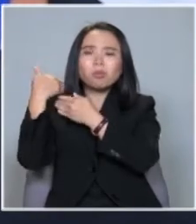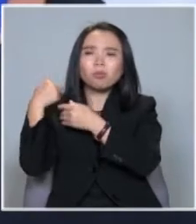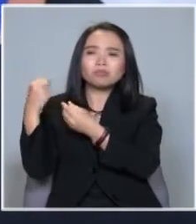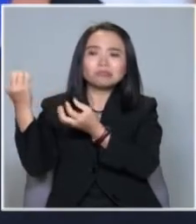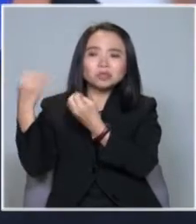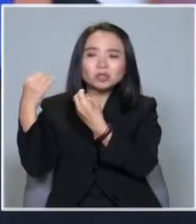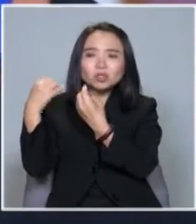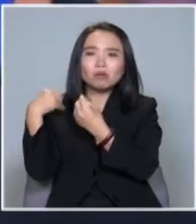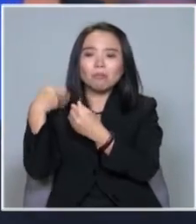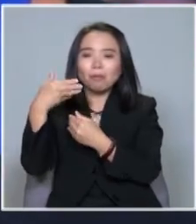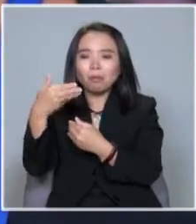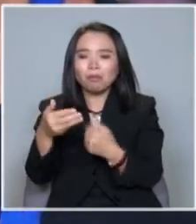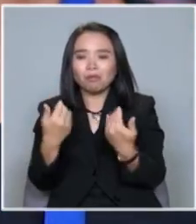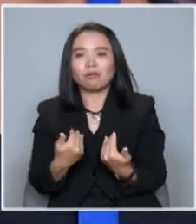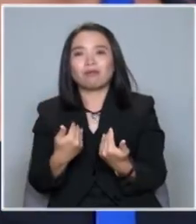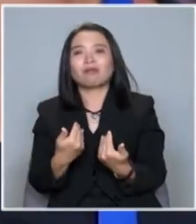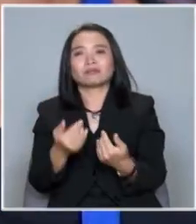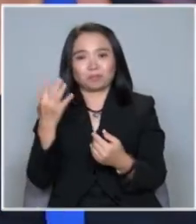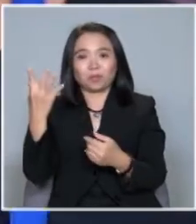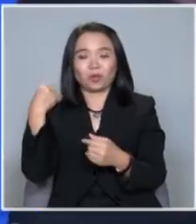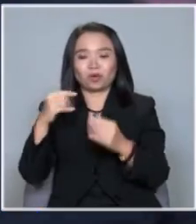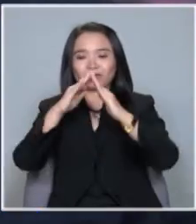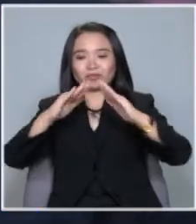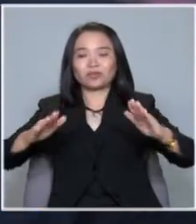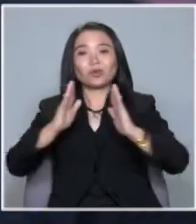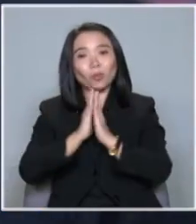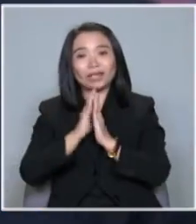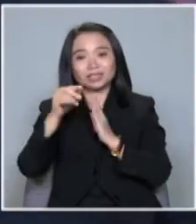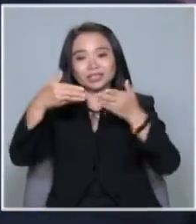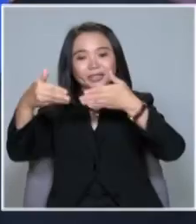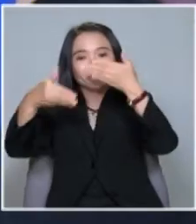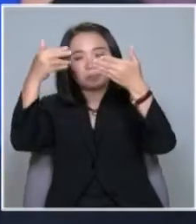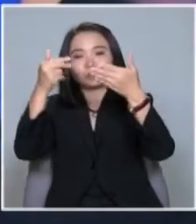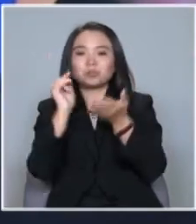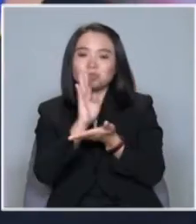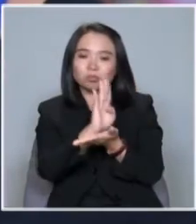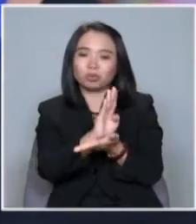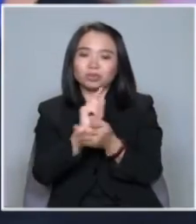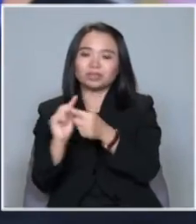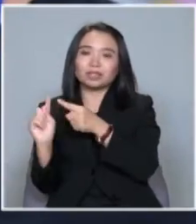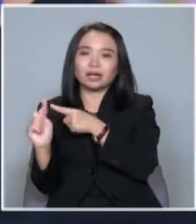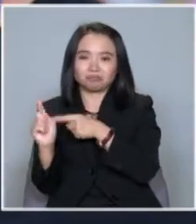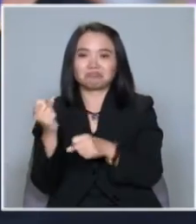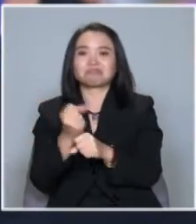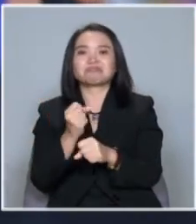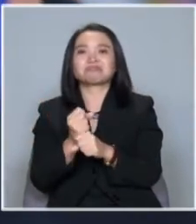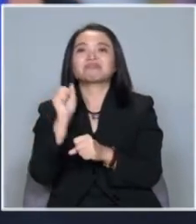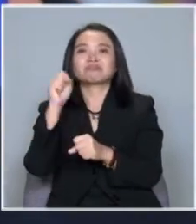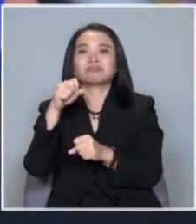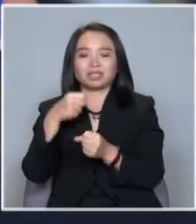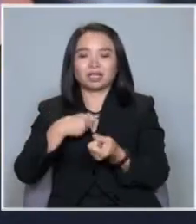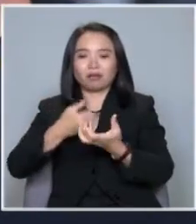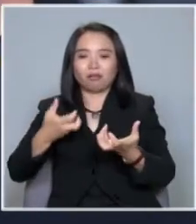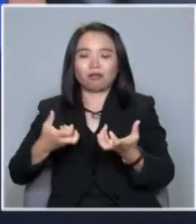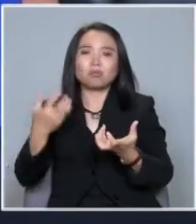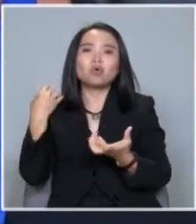ๆอ่ะเพราะสมัยก่อนอ่ะเวลามีงานวัดงานบุญเนี่ยเขาจะทำเพราะสมัยก่อนอ่ะข้าว